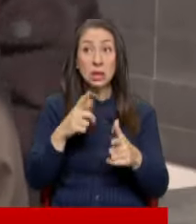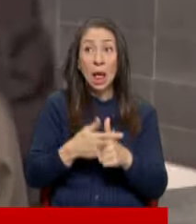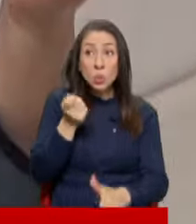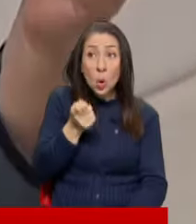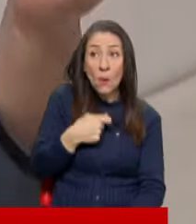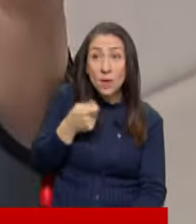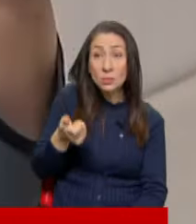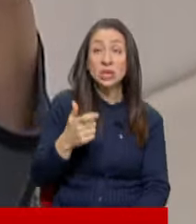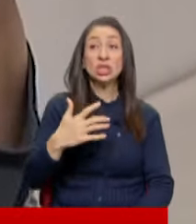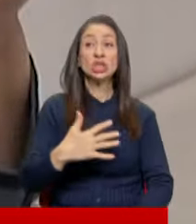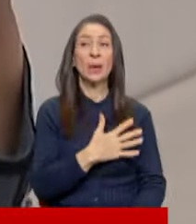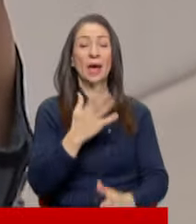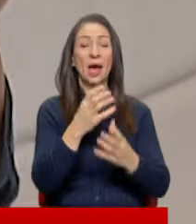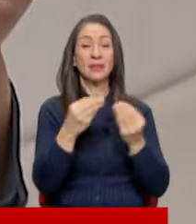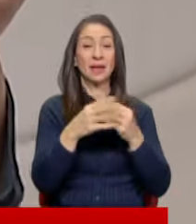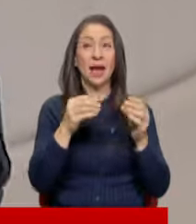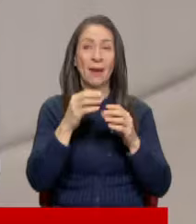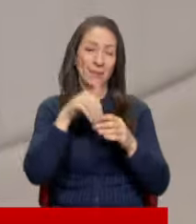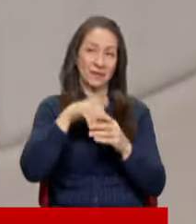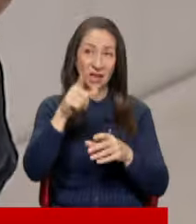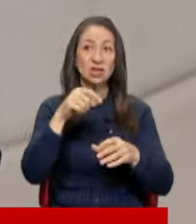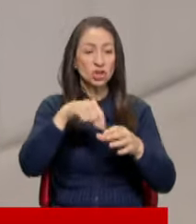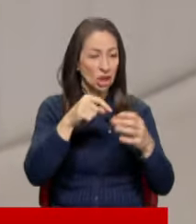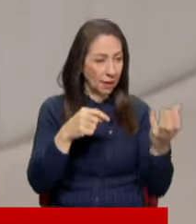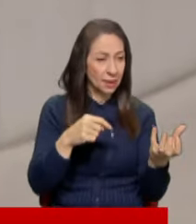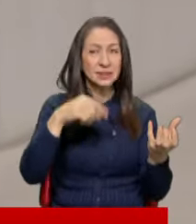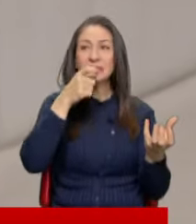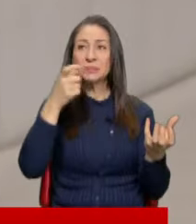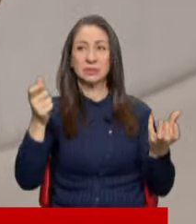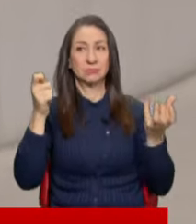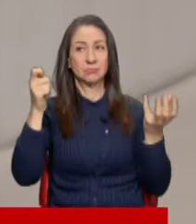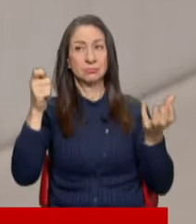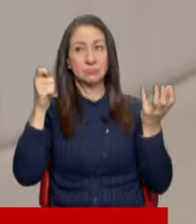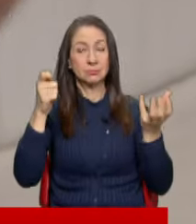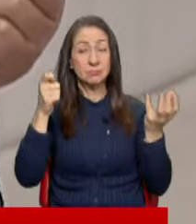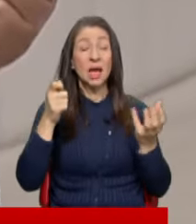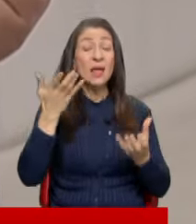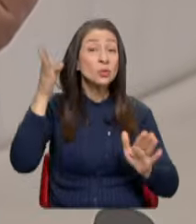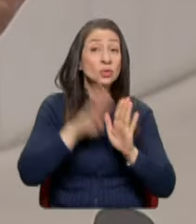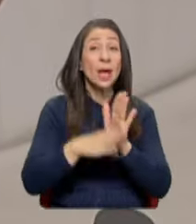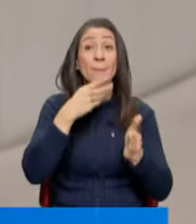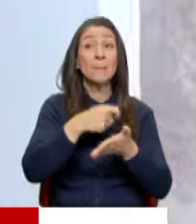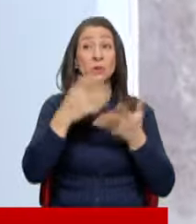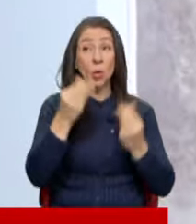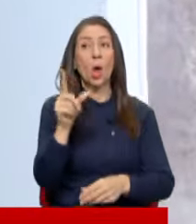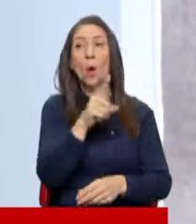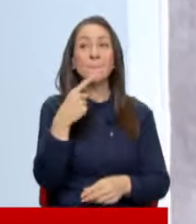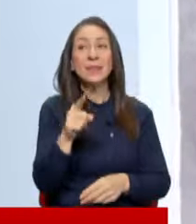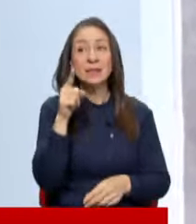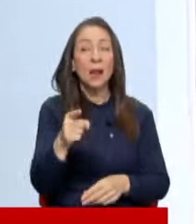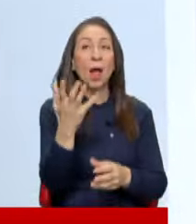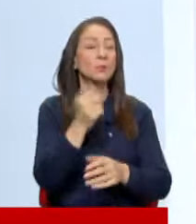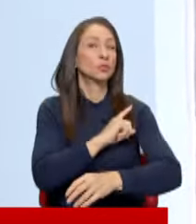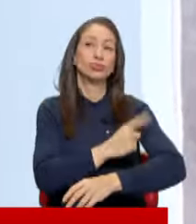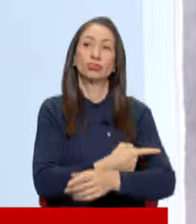zor veriyorum Vallahi CHP adanı Milletvekili Müzeyyen Şevkin de elinde çay bardağı ve simitle çıktı genel kurul kürsüsüne en düşük emekli maaşı olan 10.000 liranın